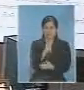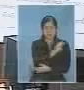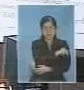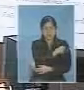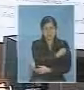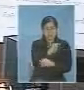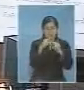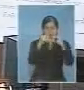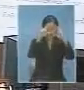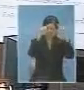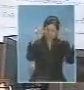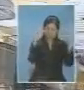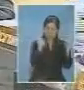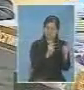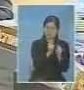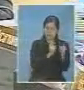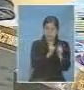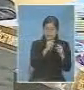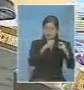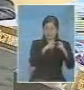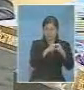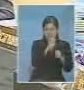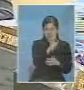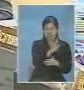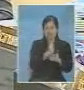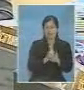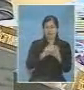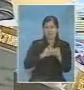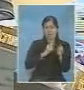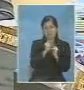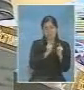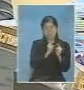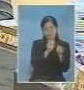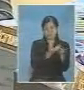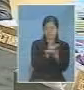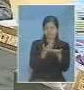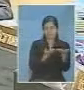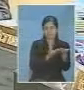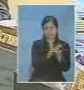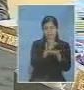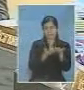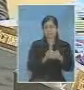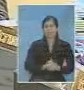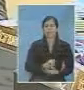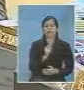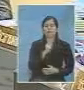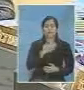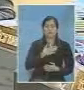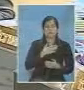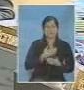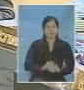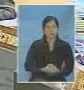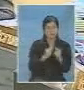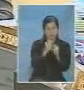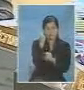ที่จะรับฟังปัญหาข้อเท็จจริงแล้วก็ขอใช้คำว่าเราหารือร่วมกันเถอะค่ะเพราะว่าเนื่องจากดิฉันก็มาแล้วเราเองเราก็มีปัญหาหล